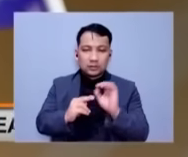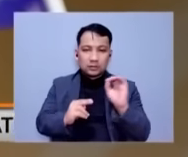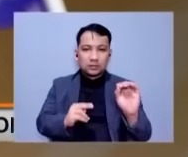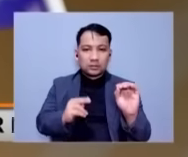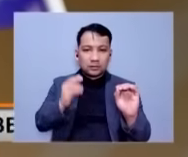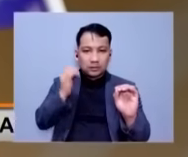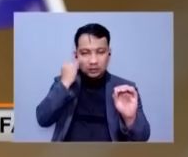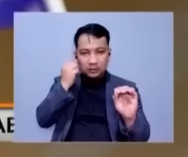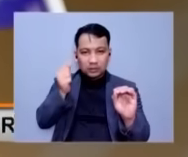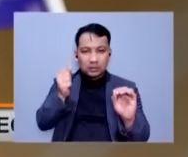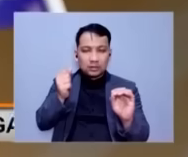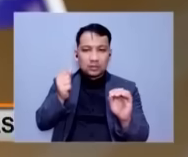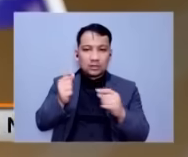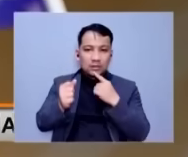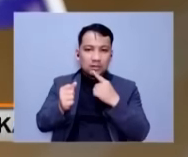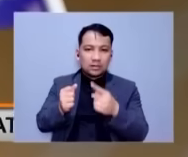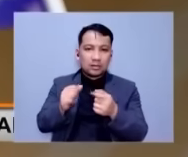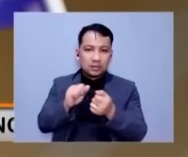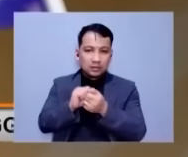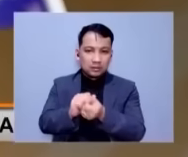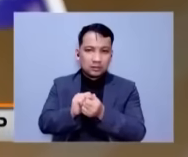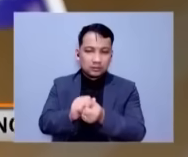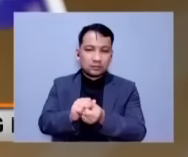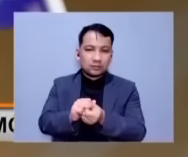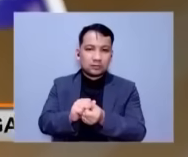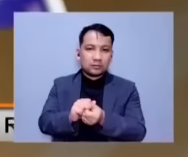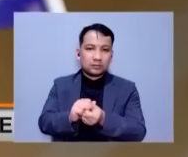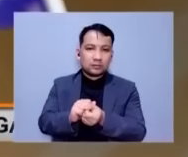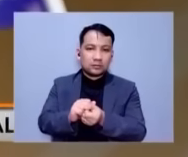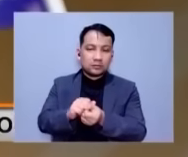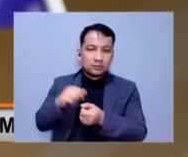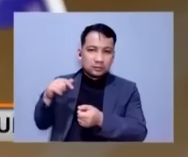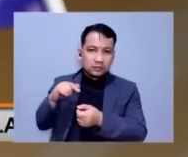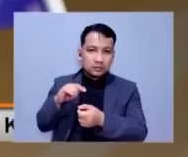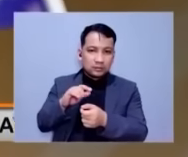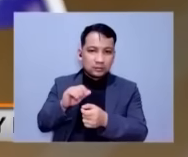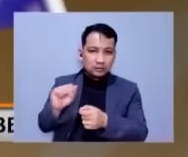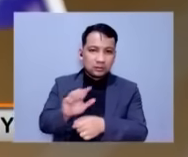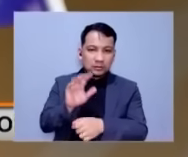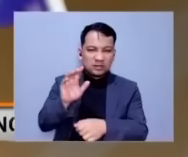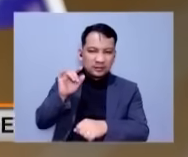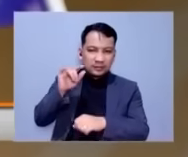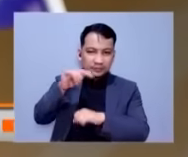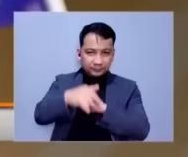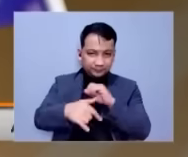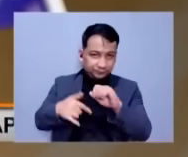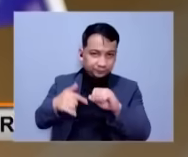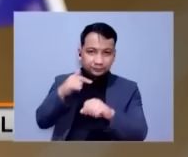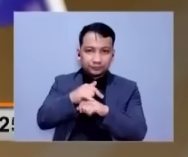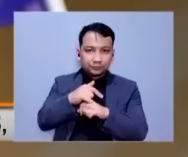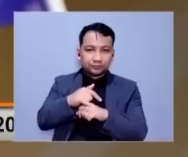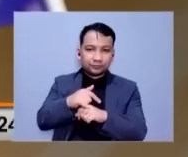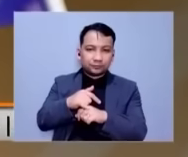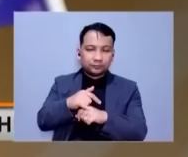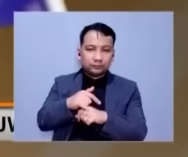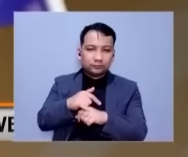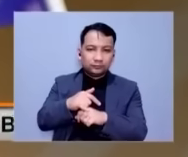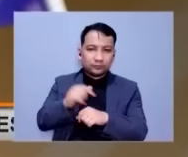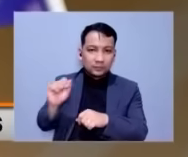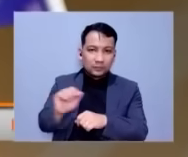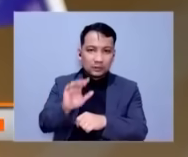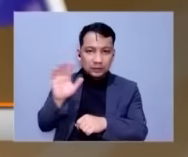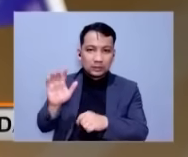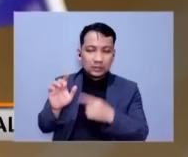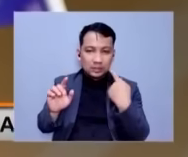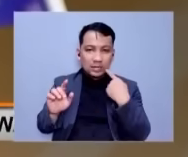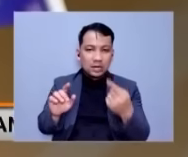Krajutatik, sinabi niyang kasama ang Pilipinas sa ongoing Asian tour ni Shanice. Bukod po sa Pilipinas, bibisita rin si